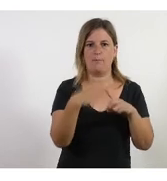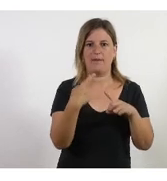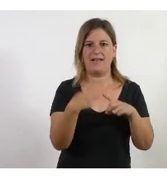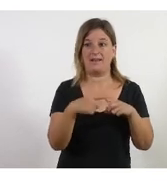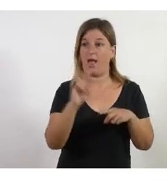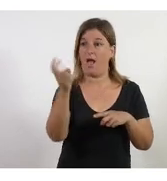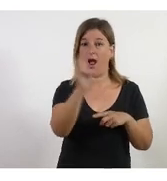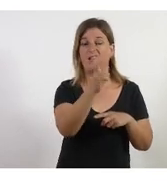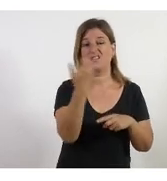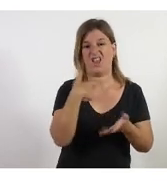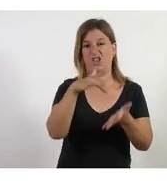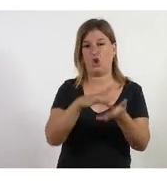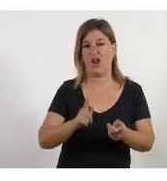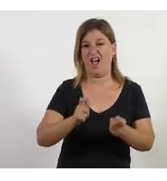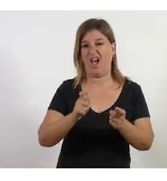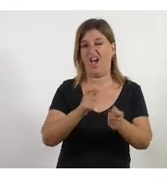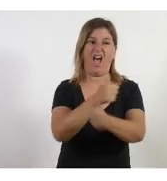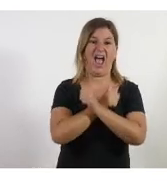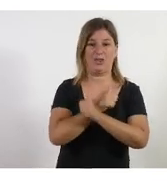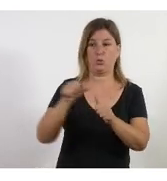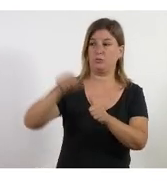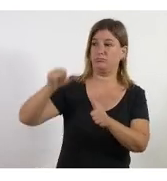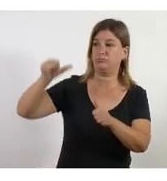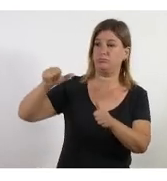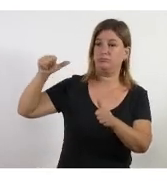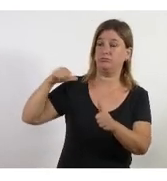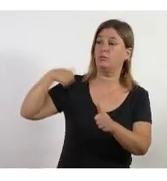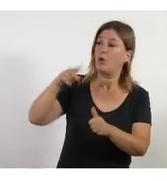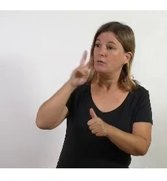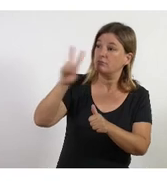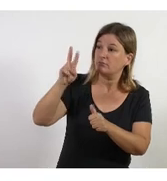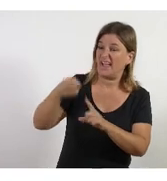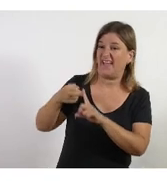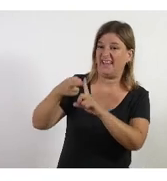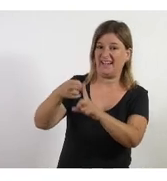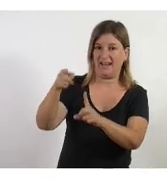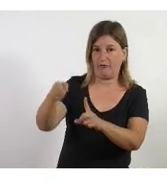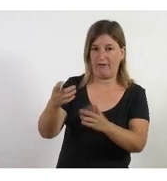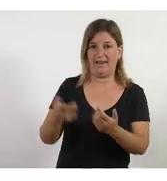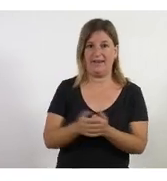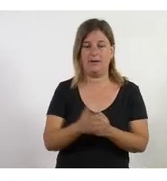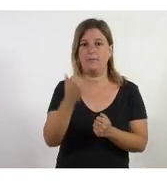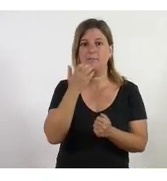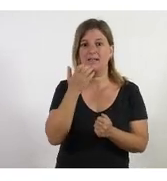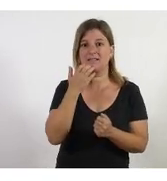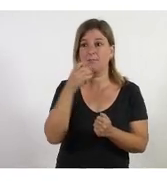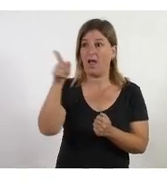que s'han quedat sense feina i que a mi em serveixen de referents. Aquesta persona s'ha quedat sense